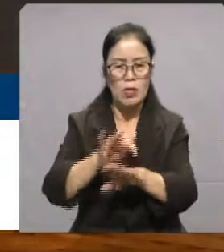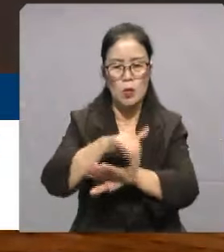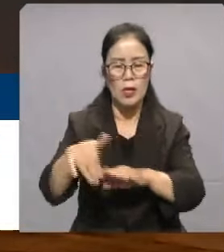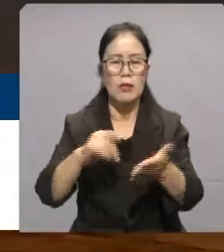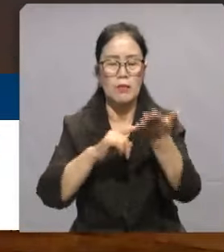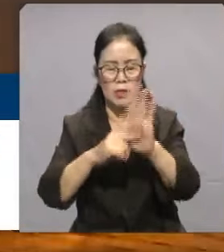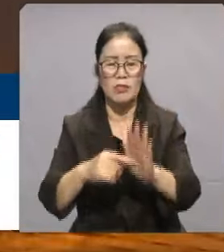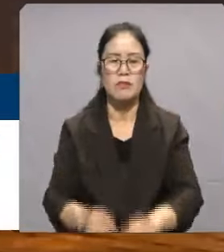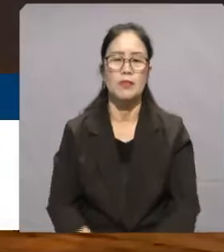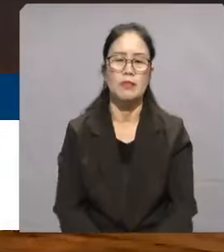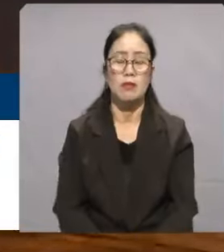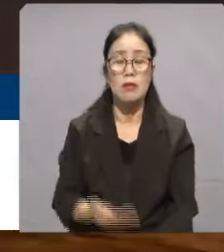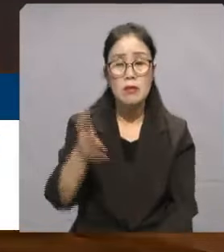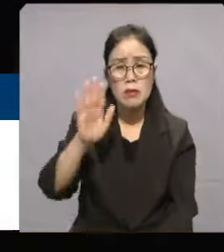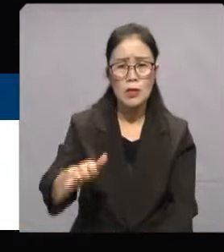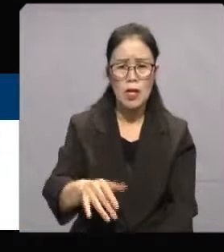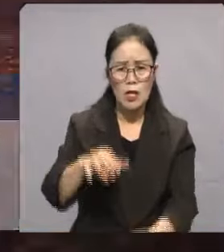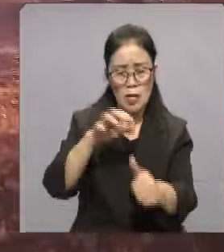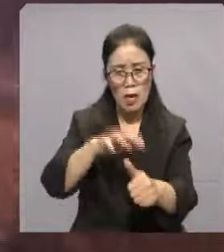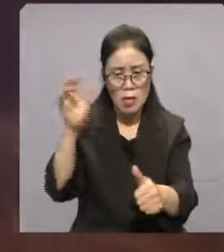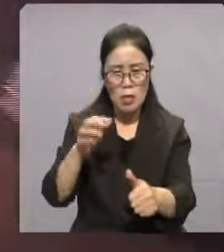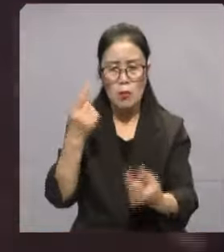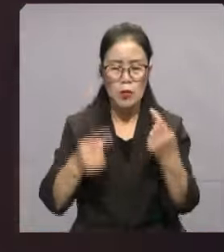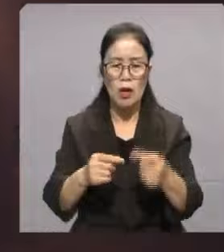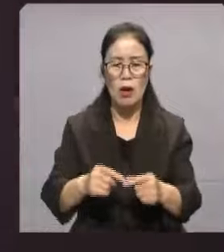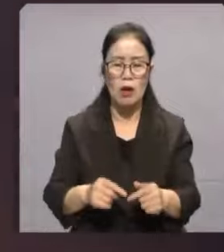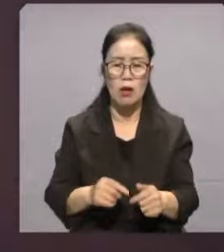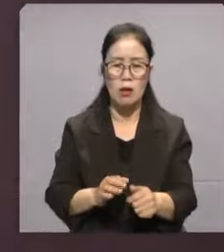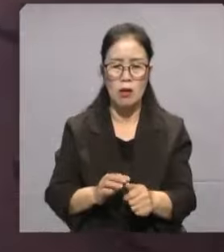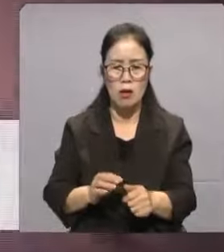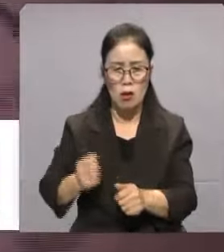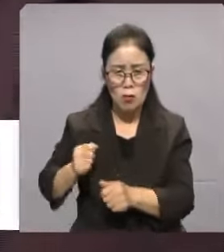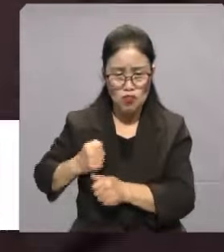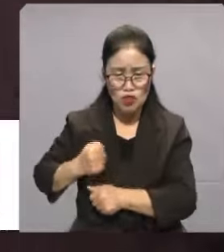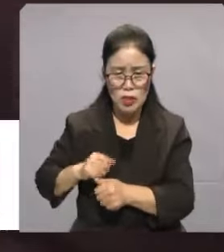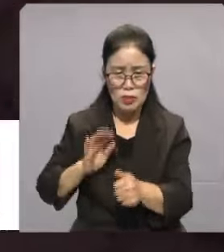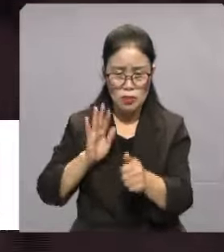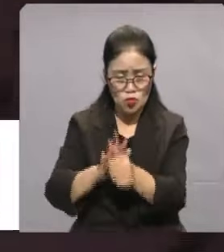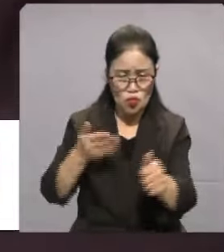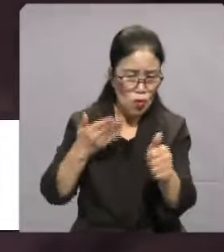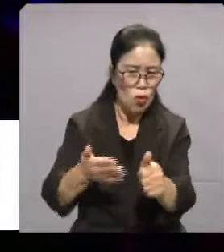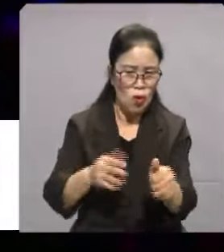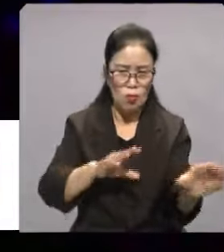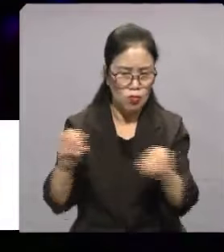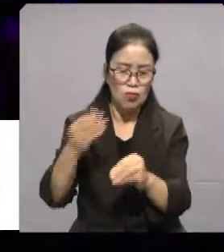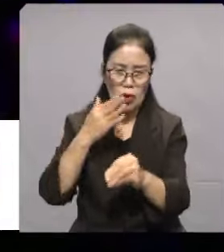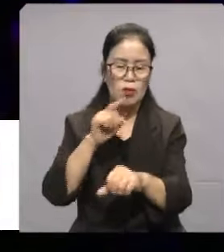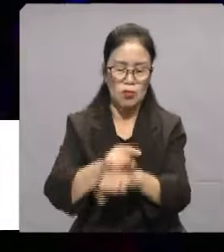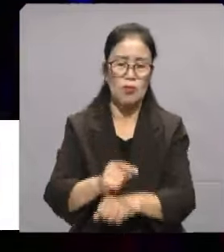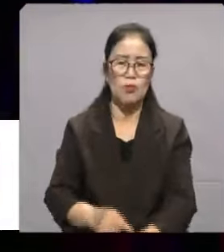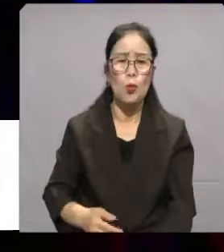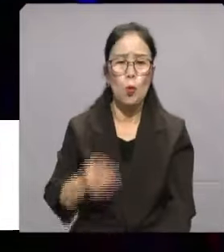밝혔습니다. 그런데 제한 해제는커녕 공여 자체가 멈출 가능성이 커졌습니다. 미